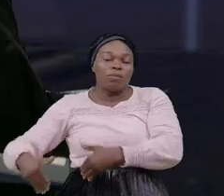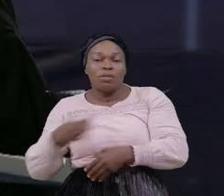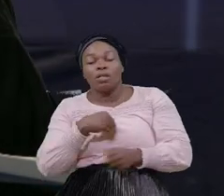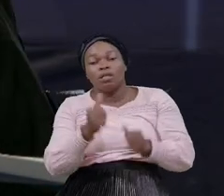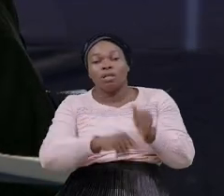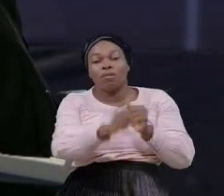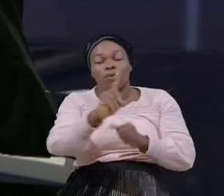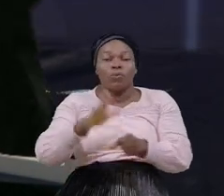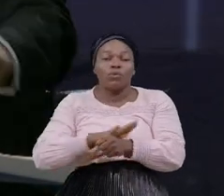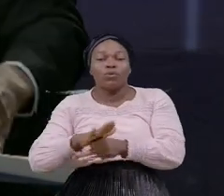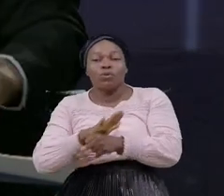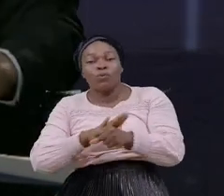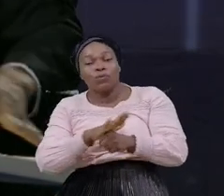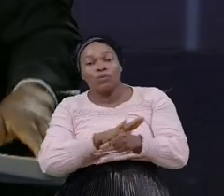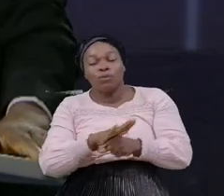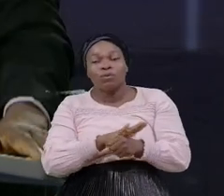mondial.